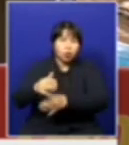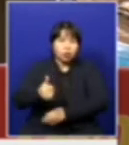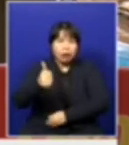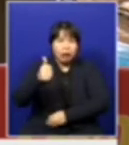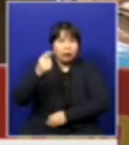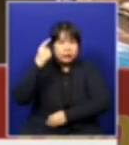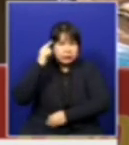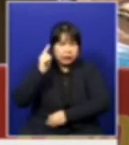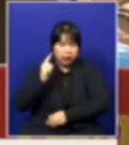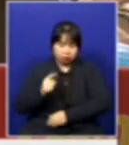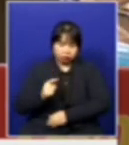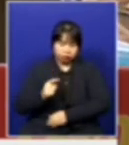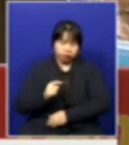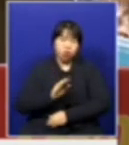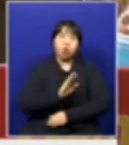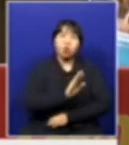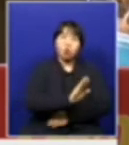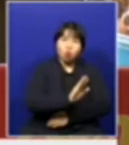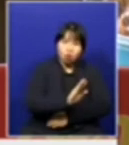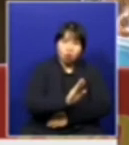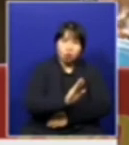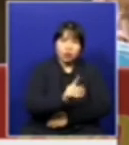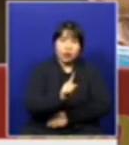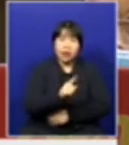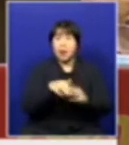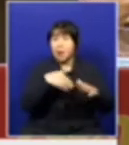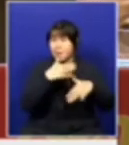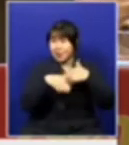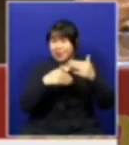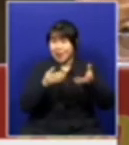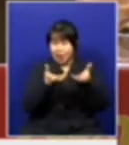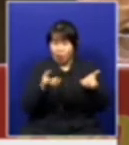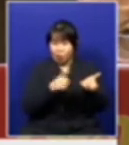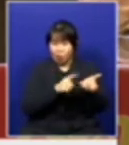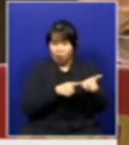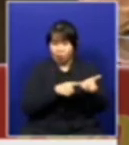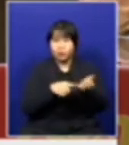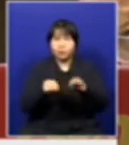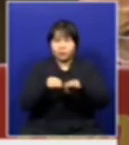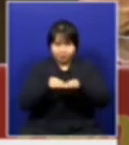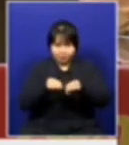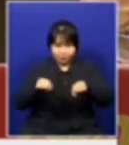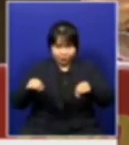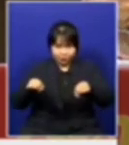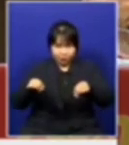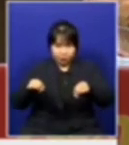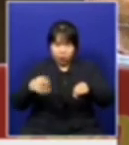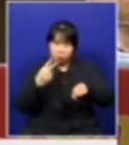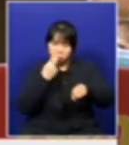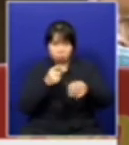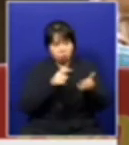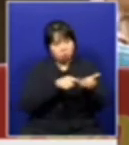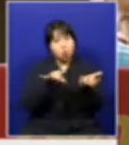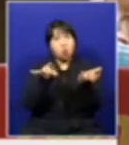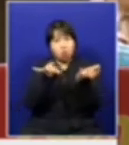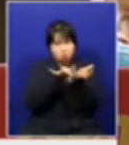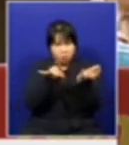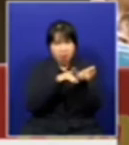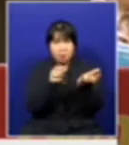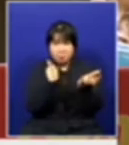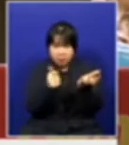ายภาคส่วนไม่ว่าจะเป็นในเรื่องของการพัฒนาผลิตภัณฑ์สร้างมาตรฐานสร้างคุณภาพของผลิตภั